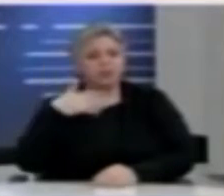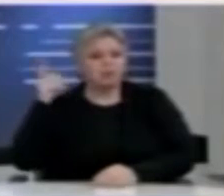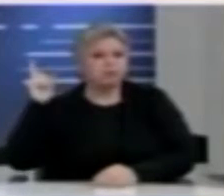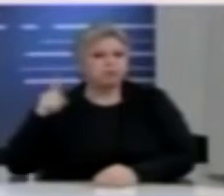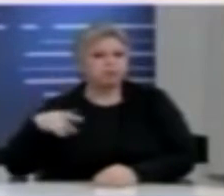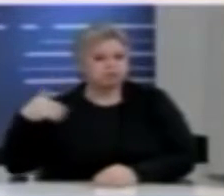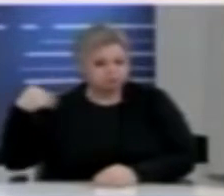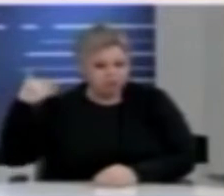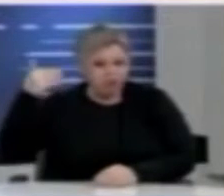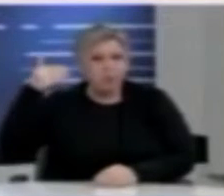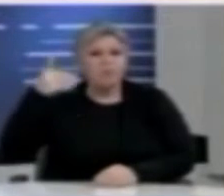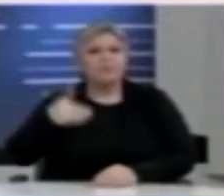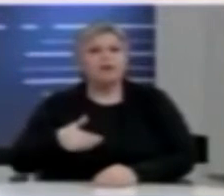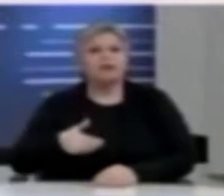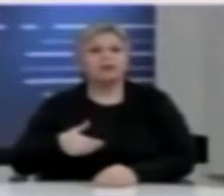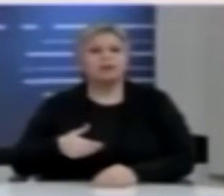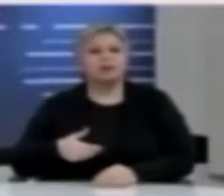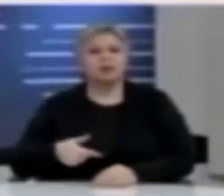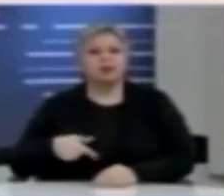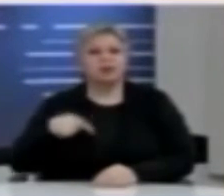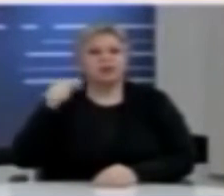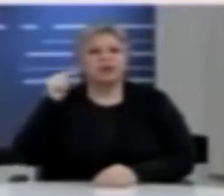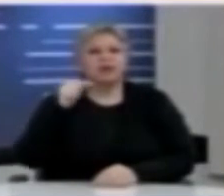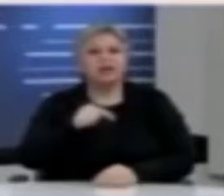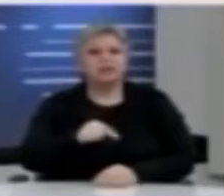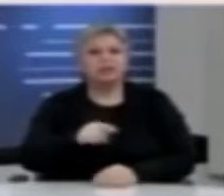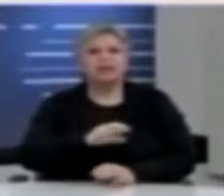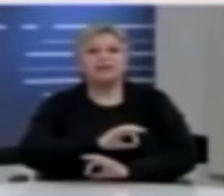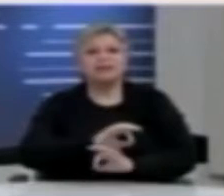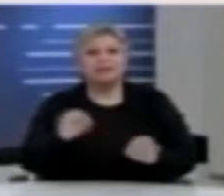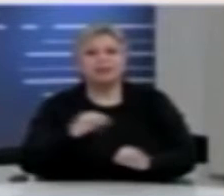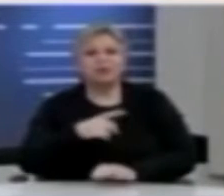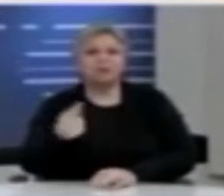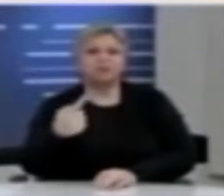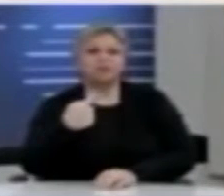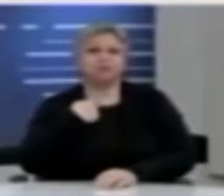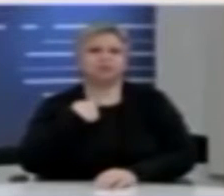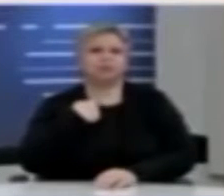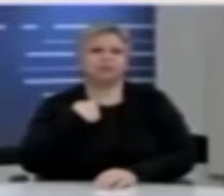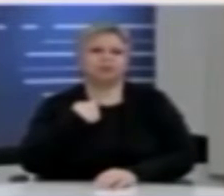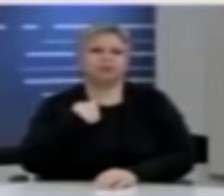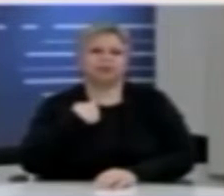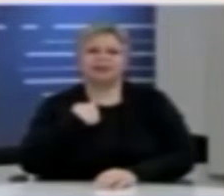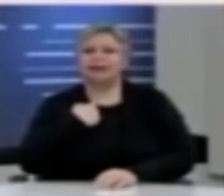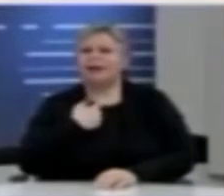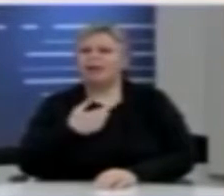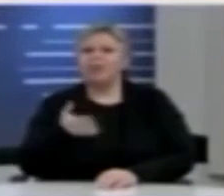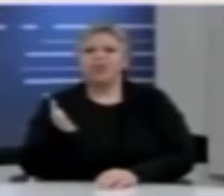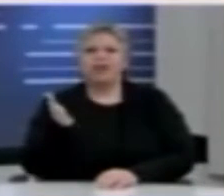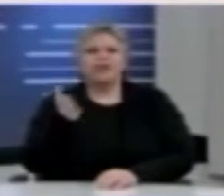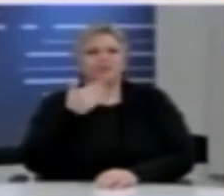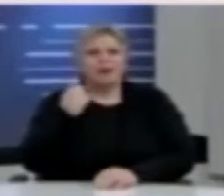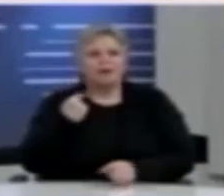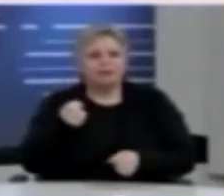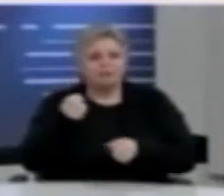σας, ένα είναι βέβαιο. Εσείς είστε ο χαμένος. Δεν υπάρχει νερό λύθης για τη ζημιά